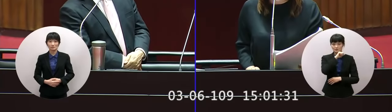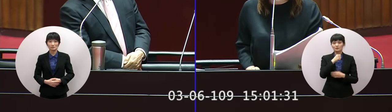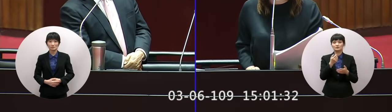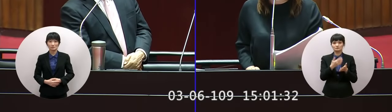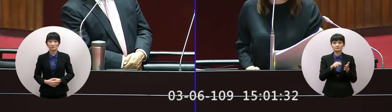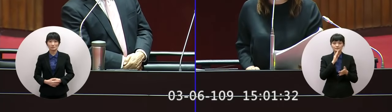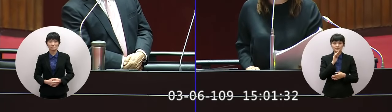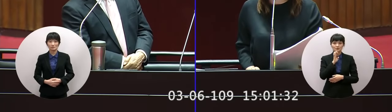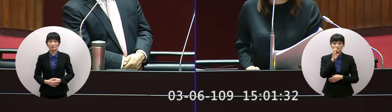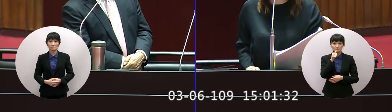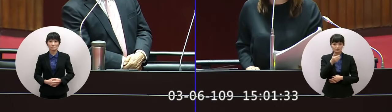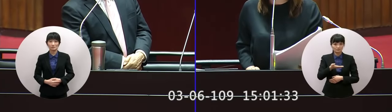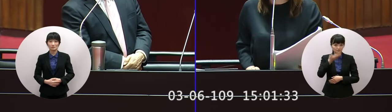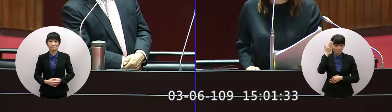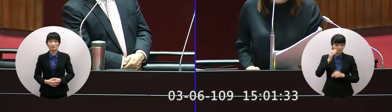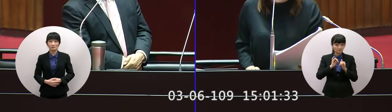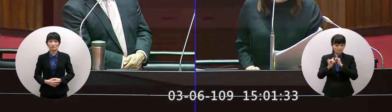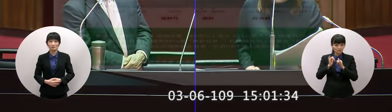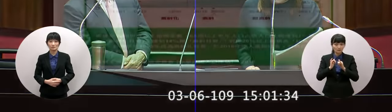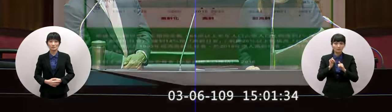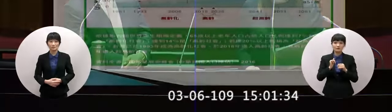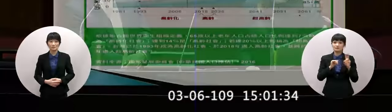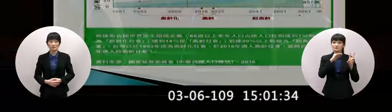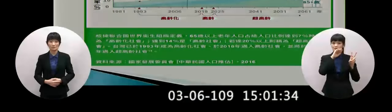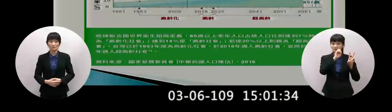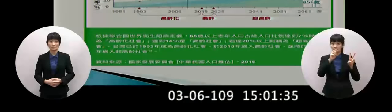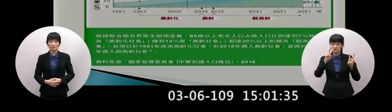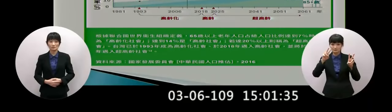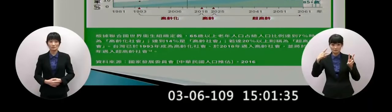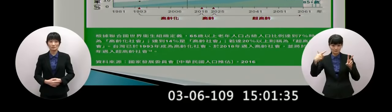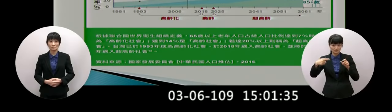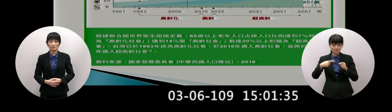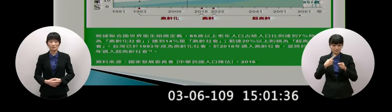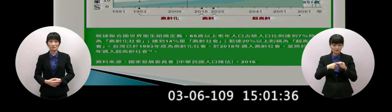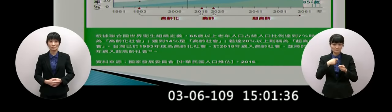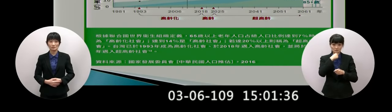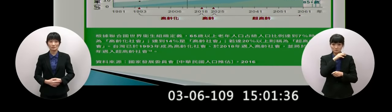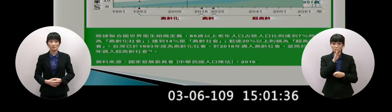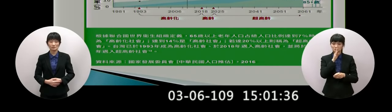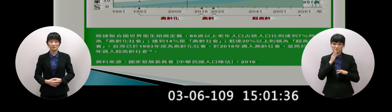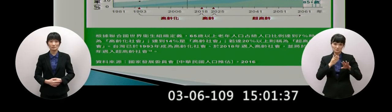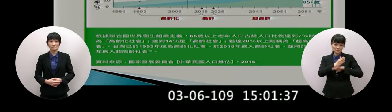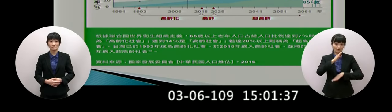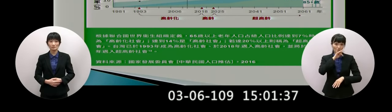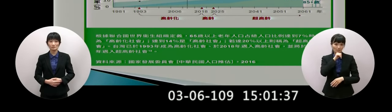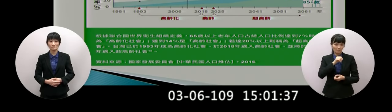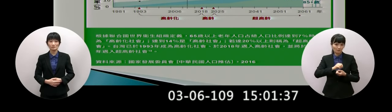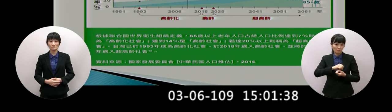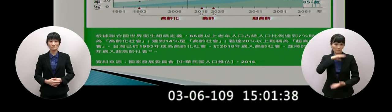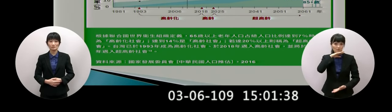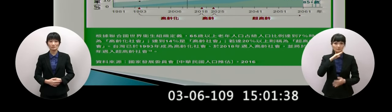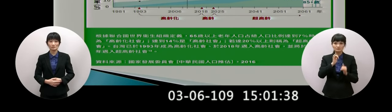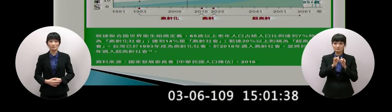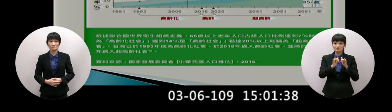我们会成为超高龄社会，所以我们应该要更快加快脚步。